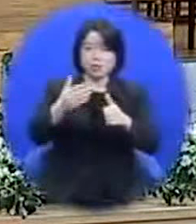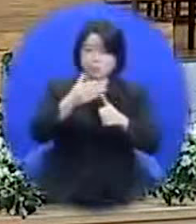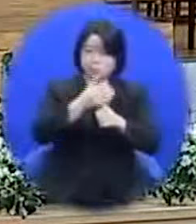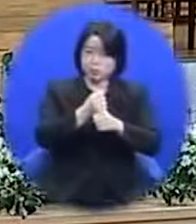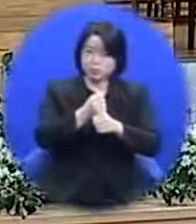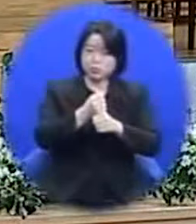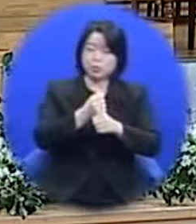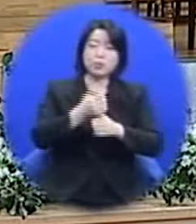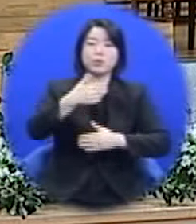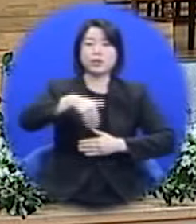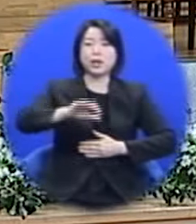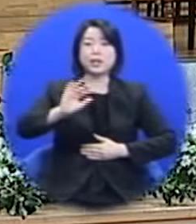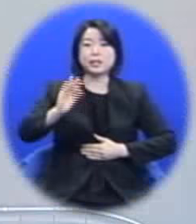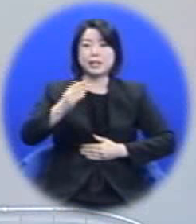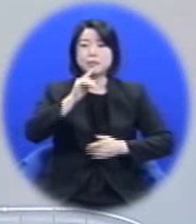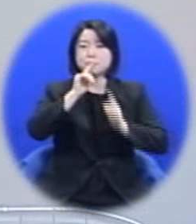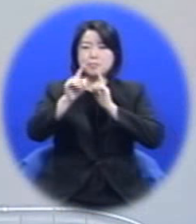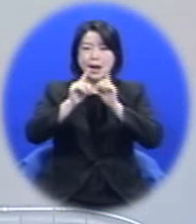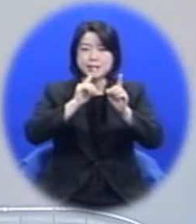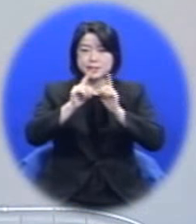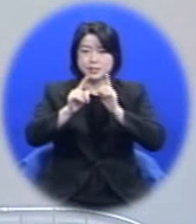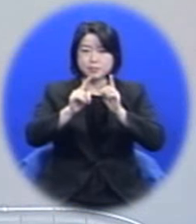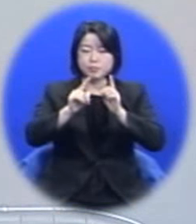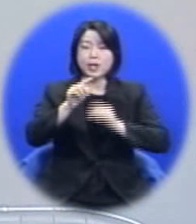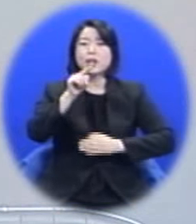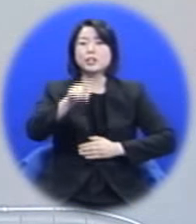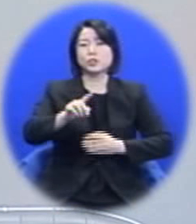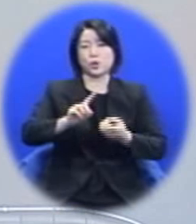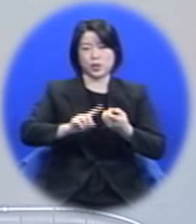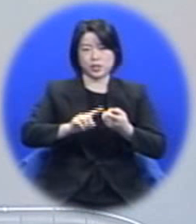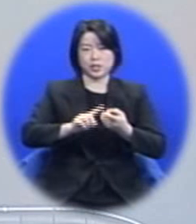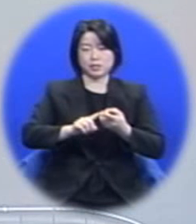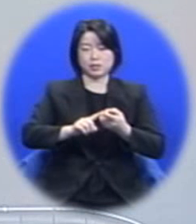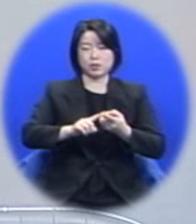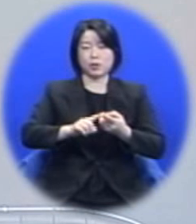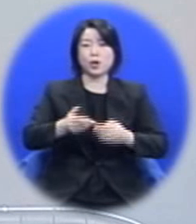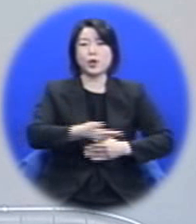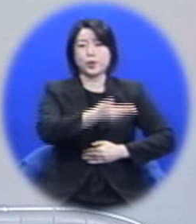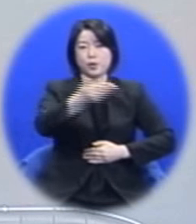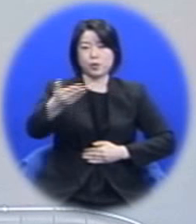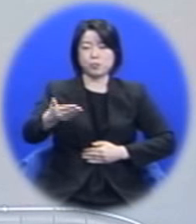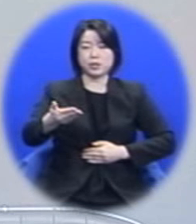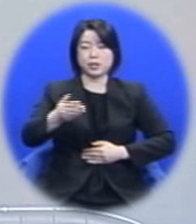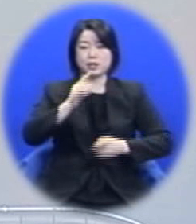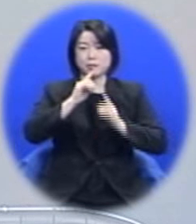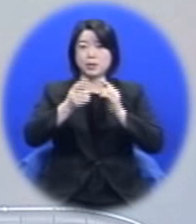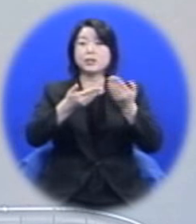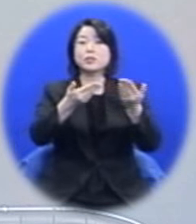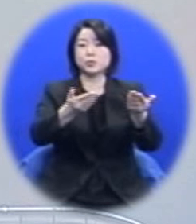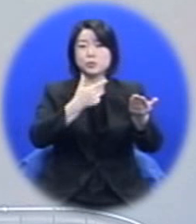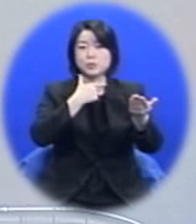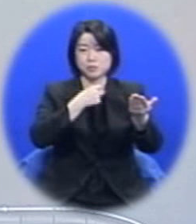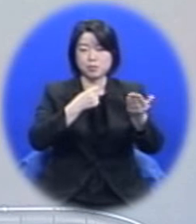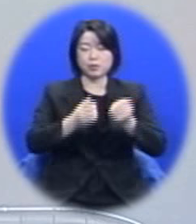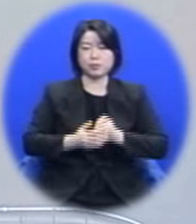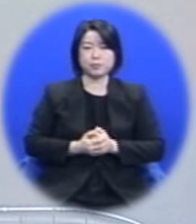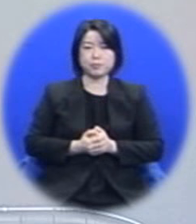붙들고 가야 될 말씀 그걸 여러분들에게 드리고 싶습니다.